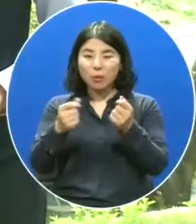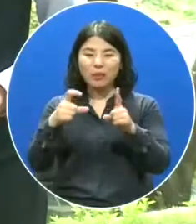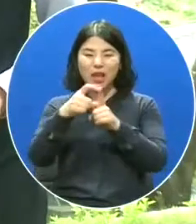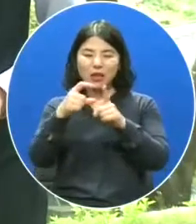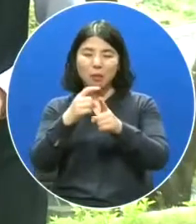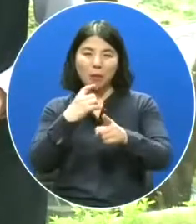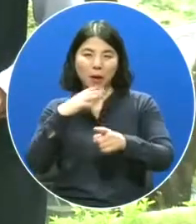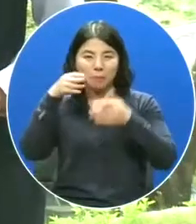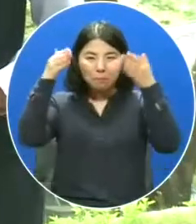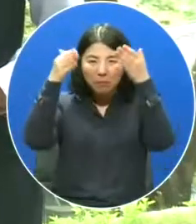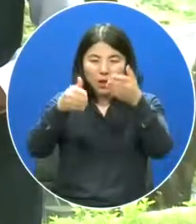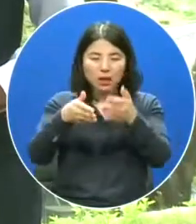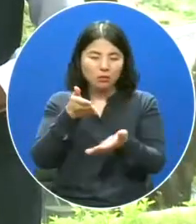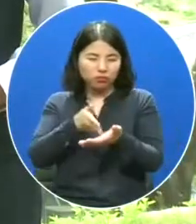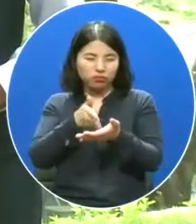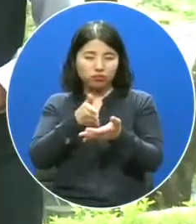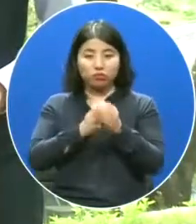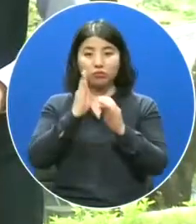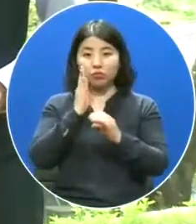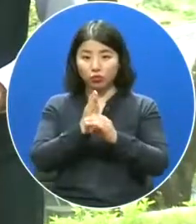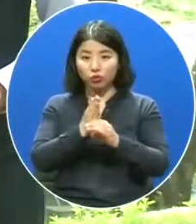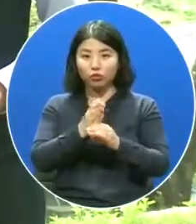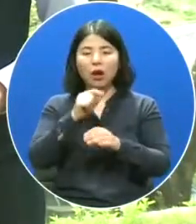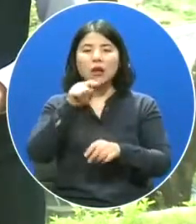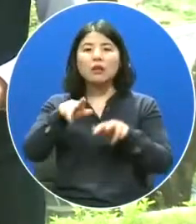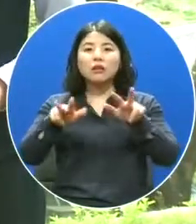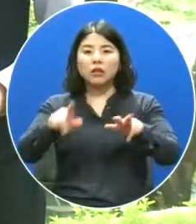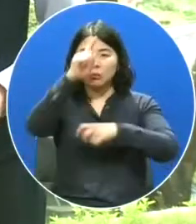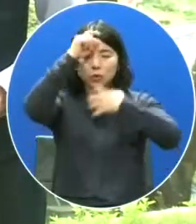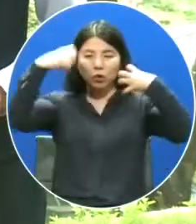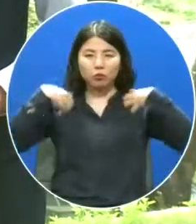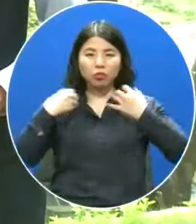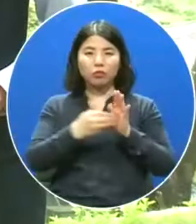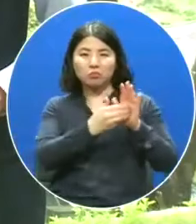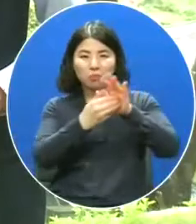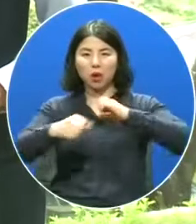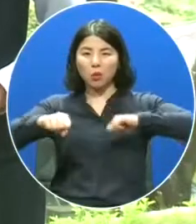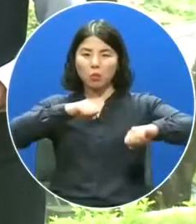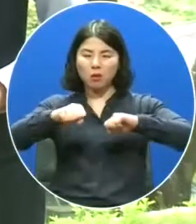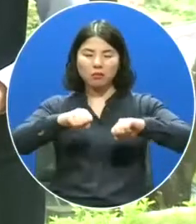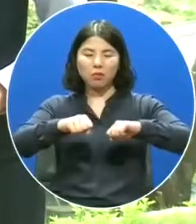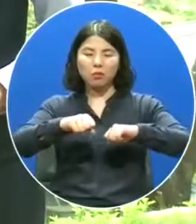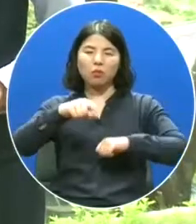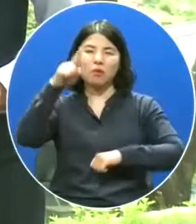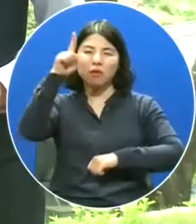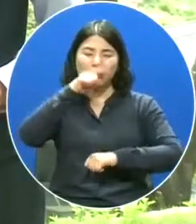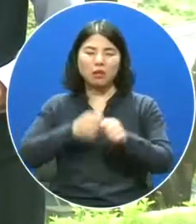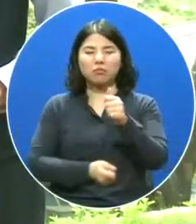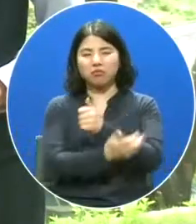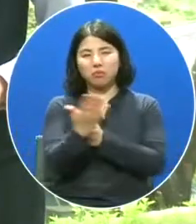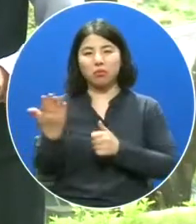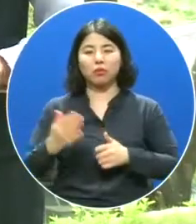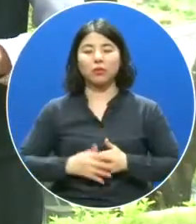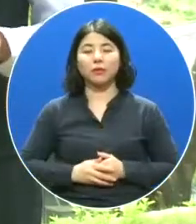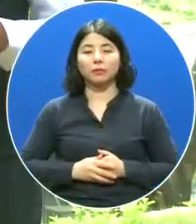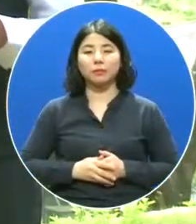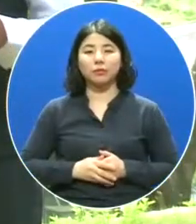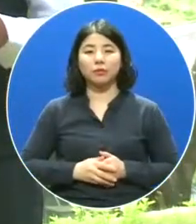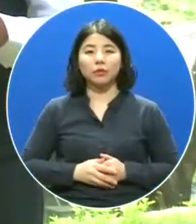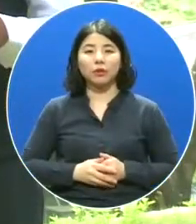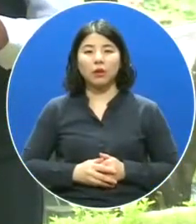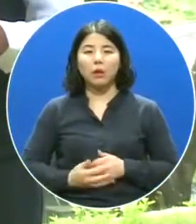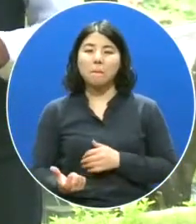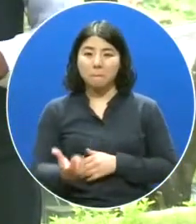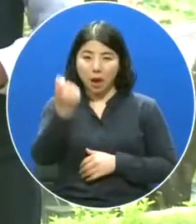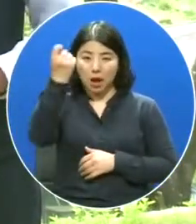집중해서 자극적인 보도를 이어가고 있는데 이는 현 정부의 방역활동에도 큰 악영향을 미칠 뿐입니다.